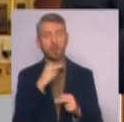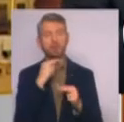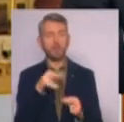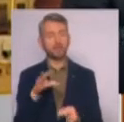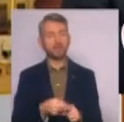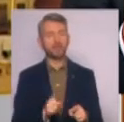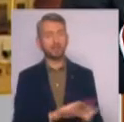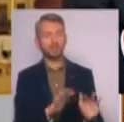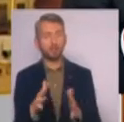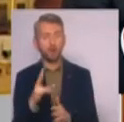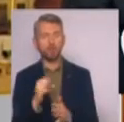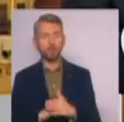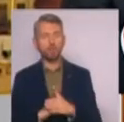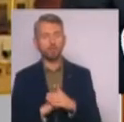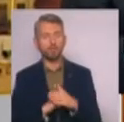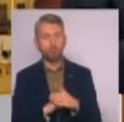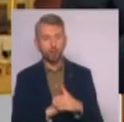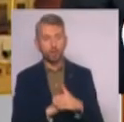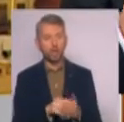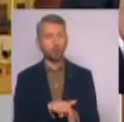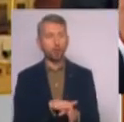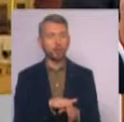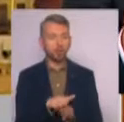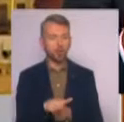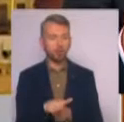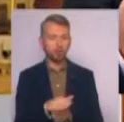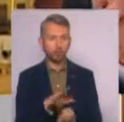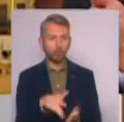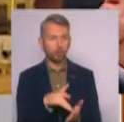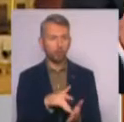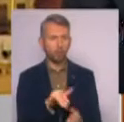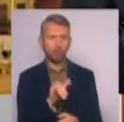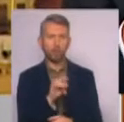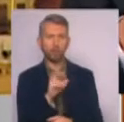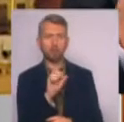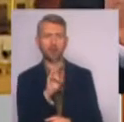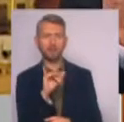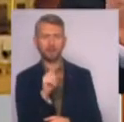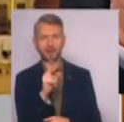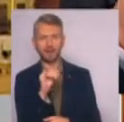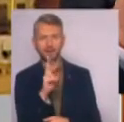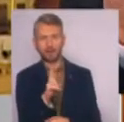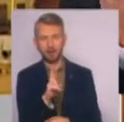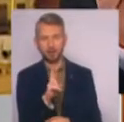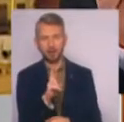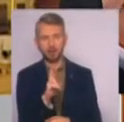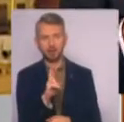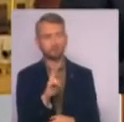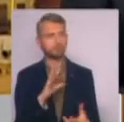це відбувається на фоні тотальної урбанізації, яка несе собою і